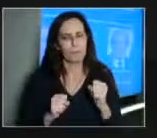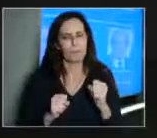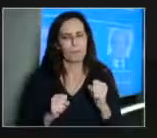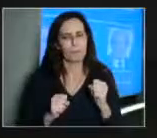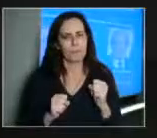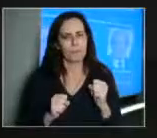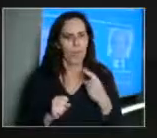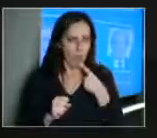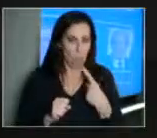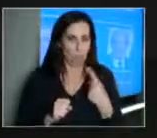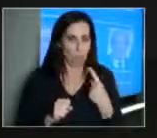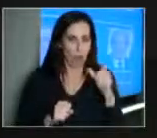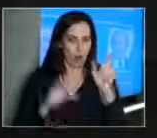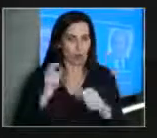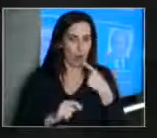גרסו